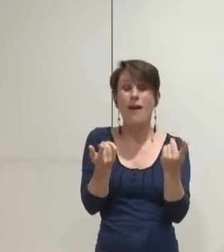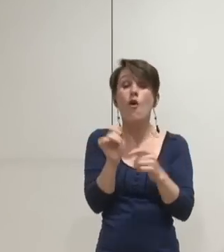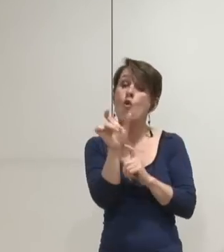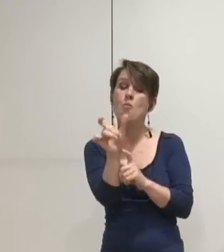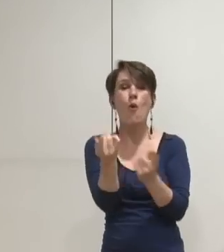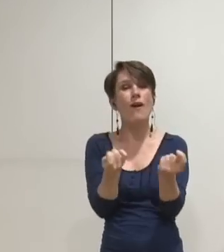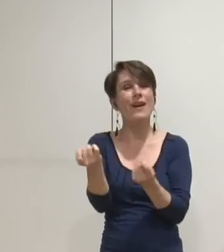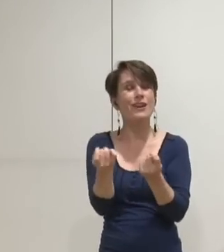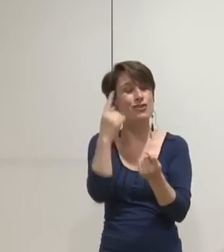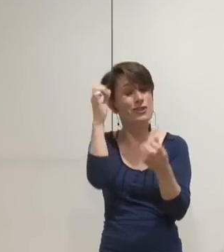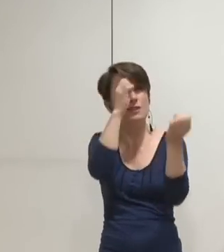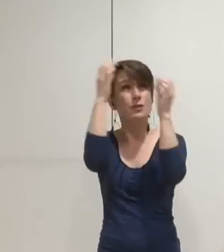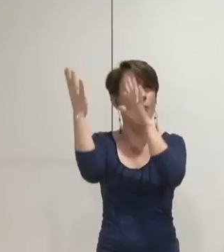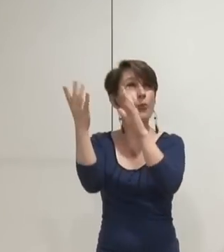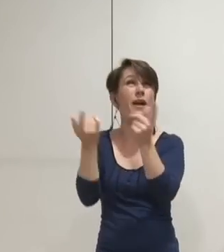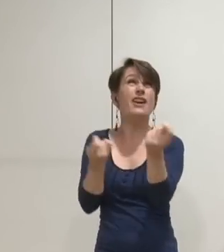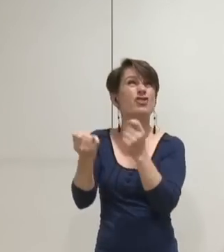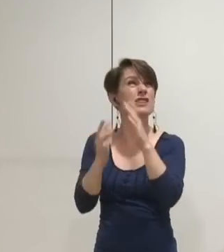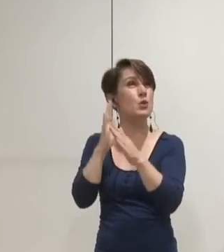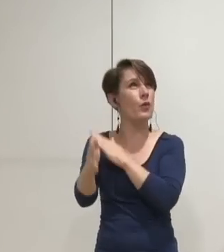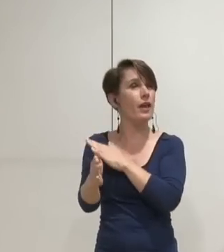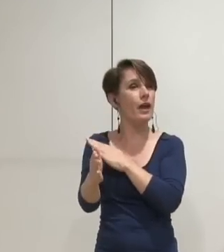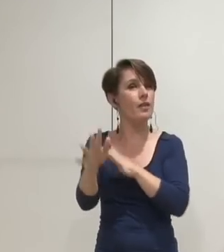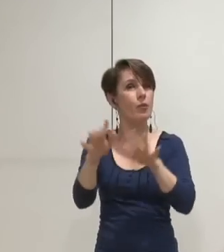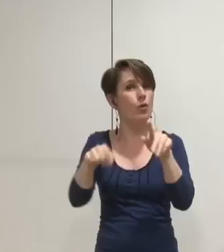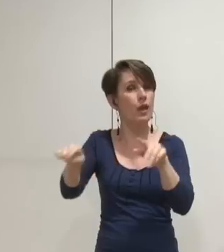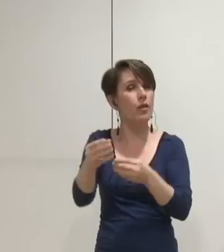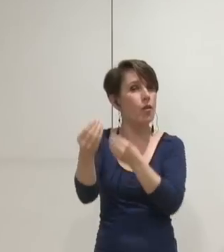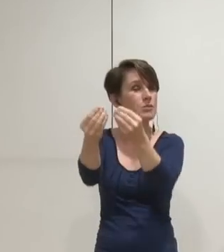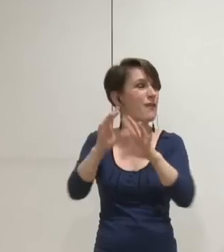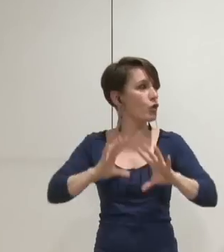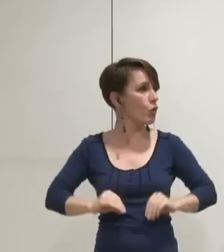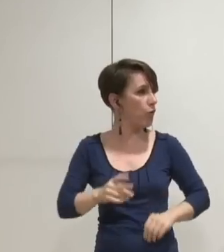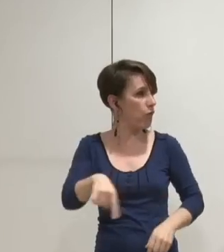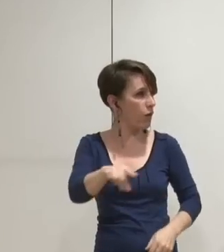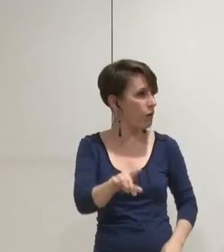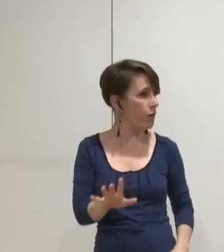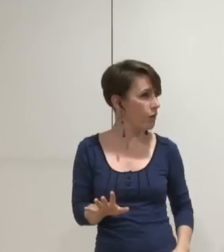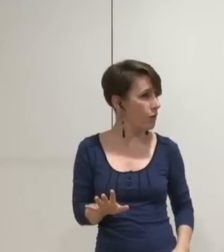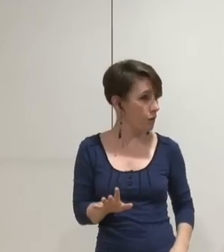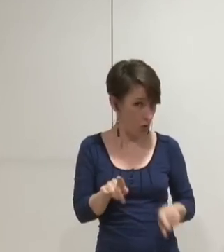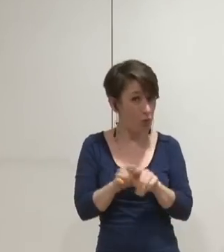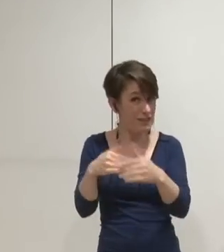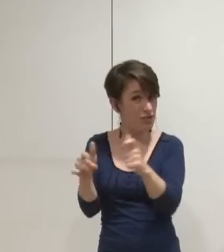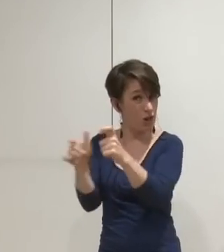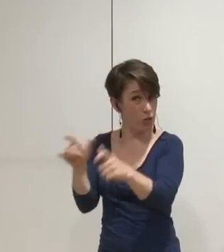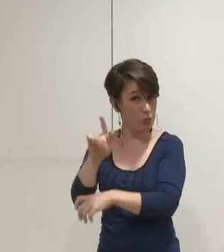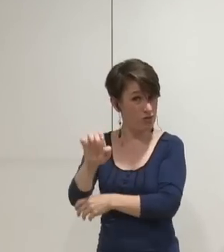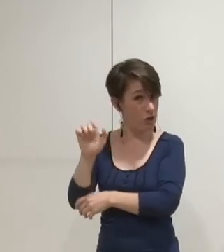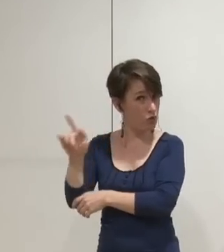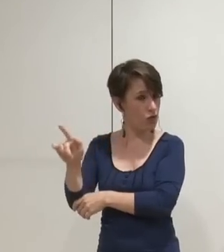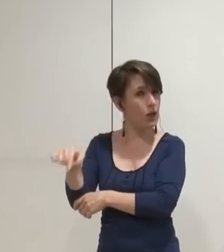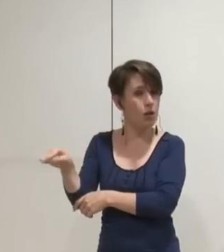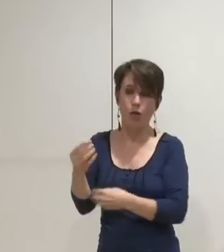directe qui peut en rassurer certains au sein de l'assemblée et même au sein de l'entreprise GEG